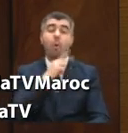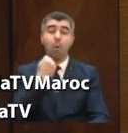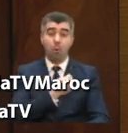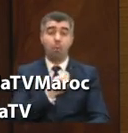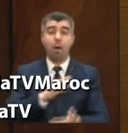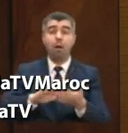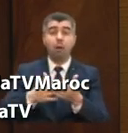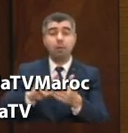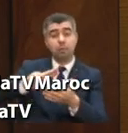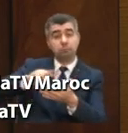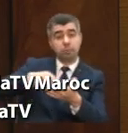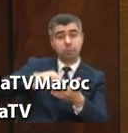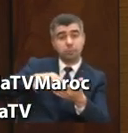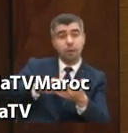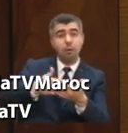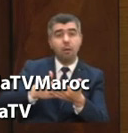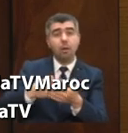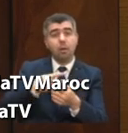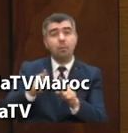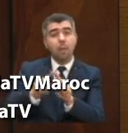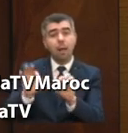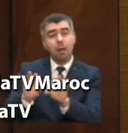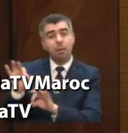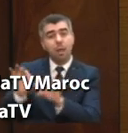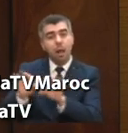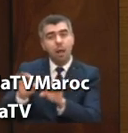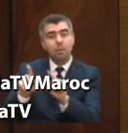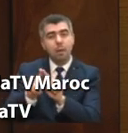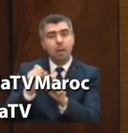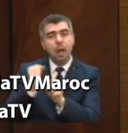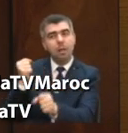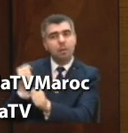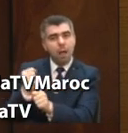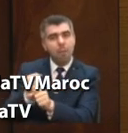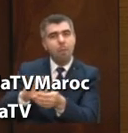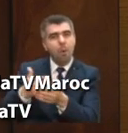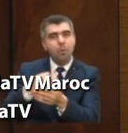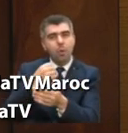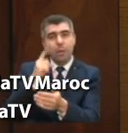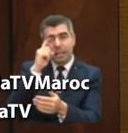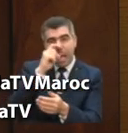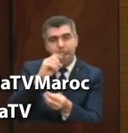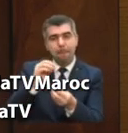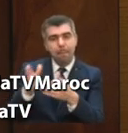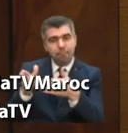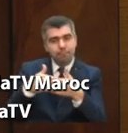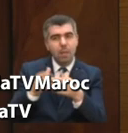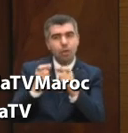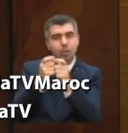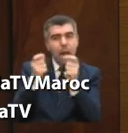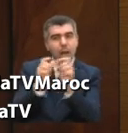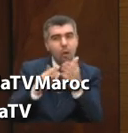لا سيما المتوسطة والصغرى والصغيرة جدا والمهن الحرة التي تواجه صعوبات بسبب تداعيات هذه